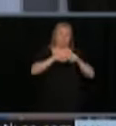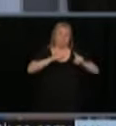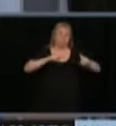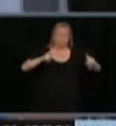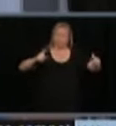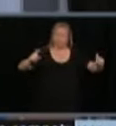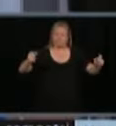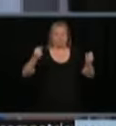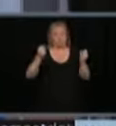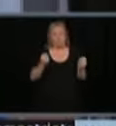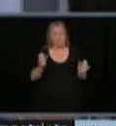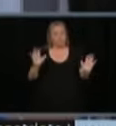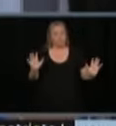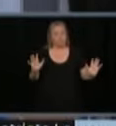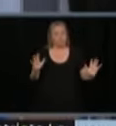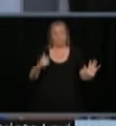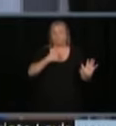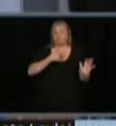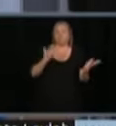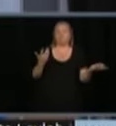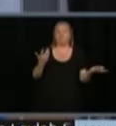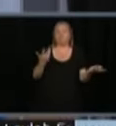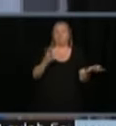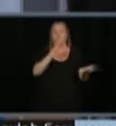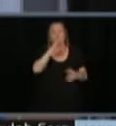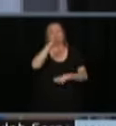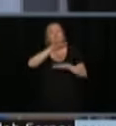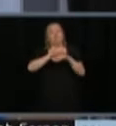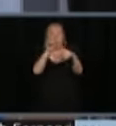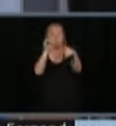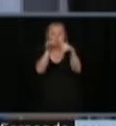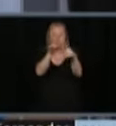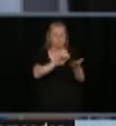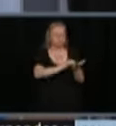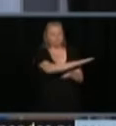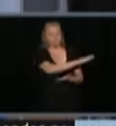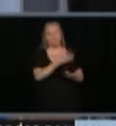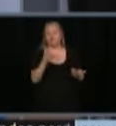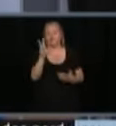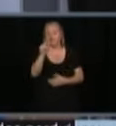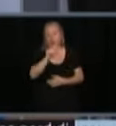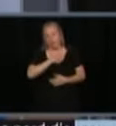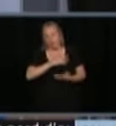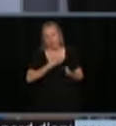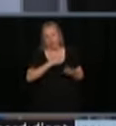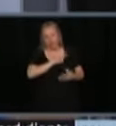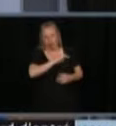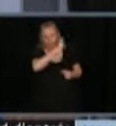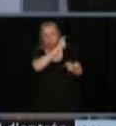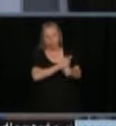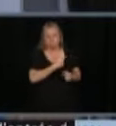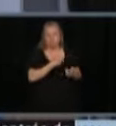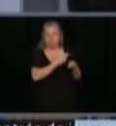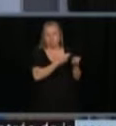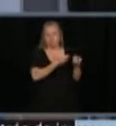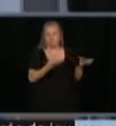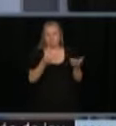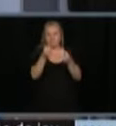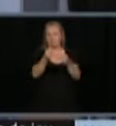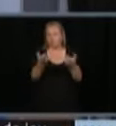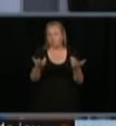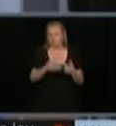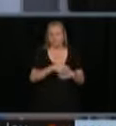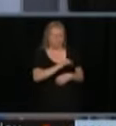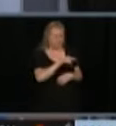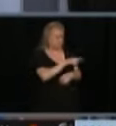je ne parle pas nécessairement de congédiement, mais de mesures administratives qui peuvent être appliquées dans des situations où l'employé refuse.